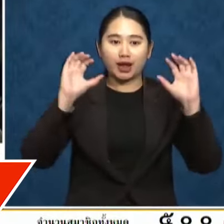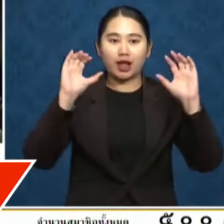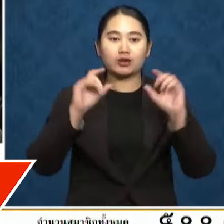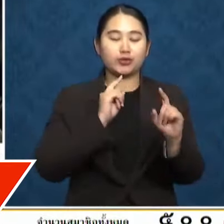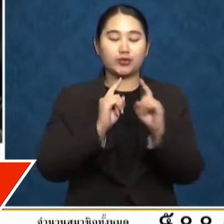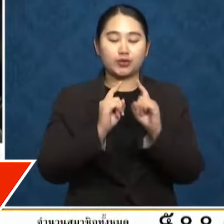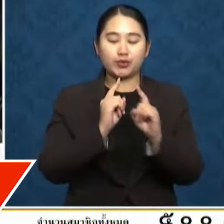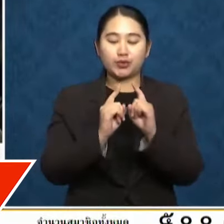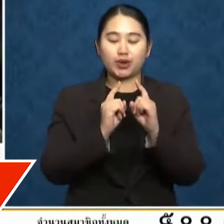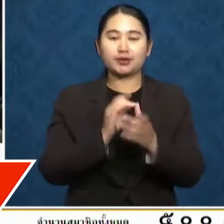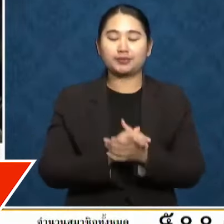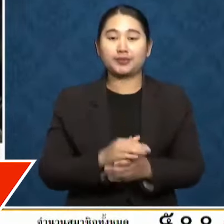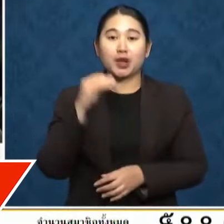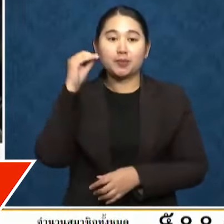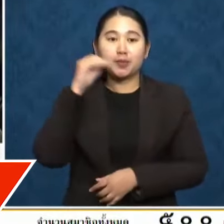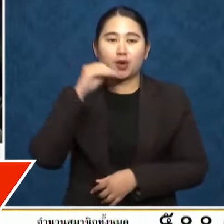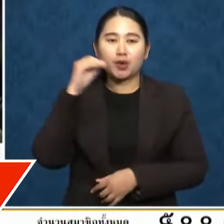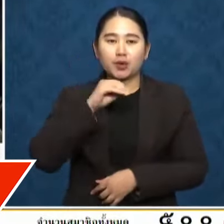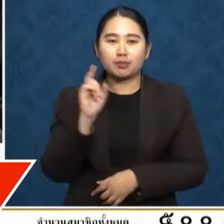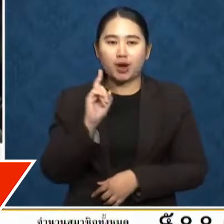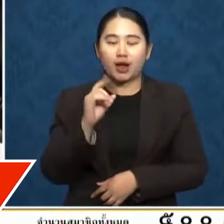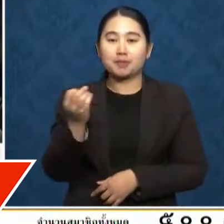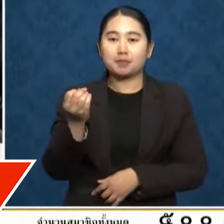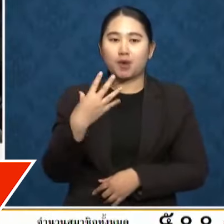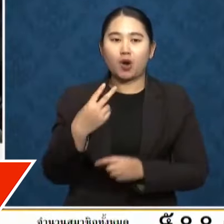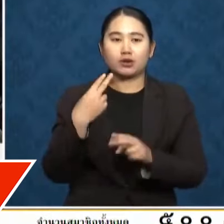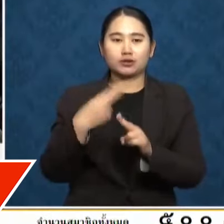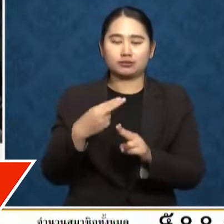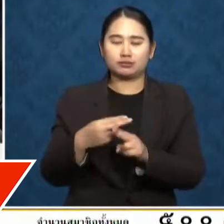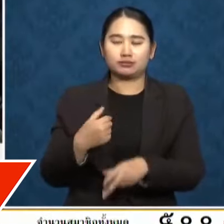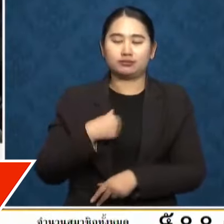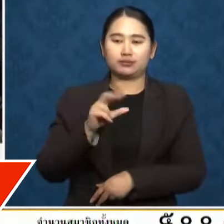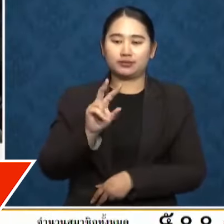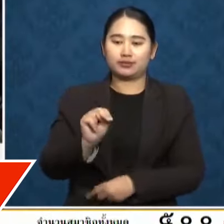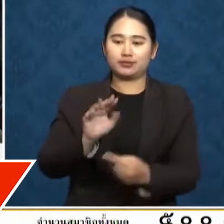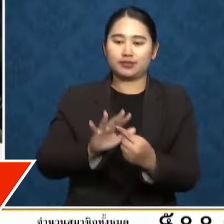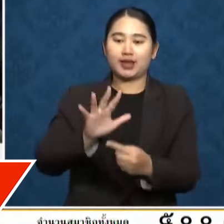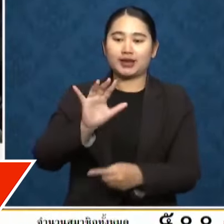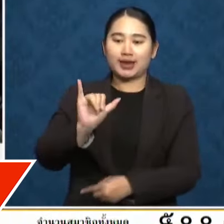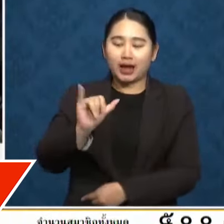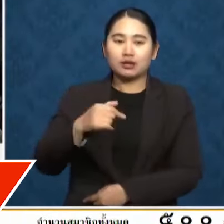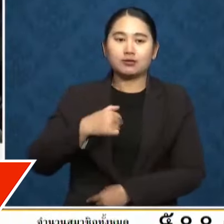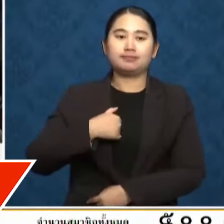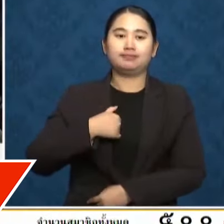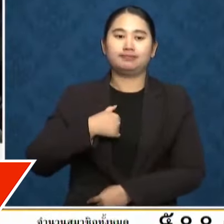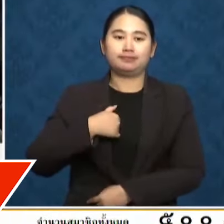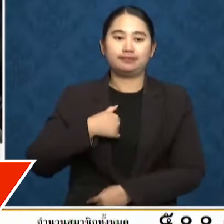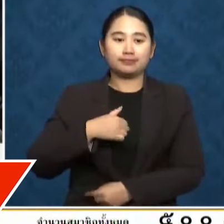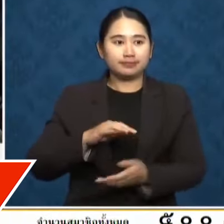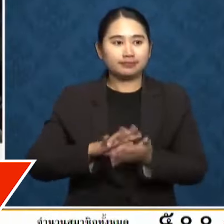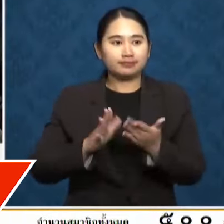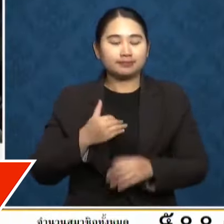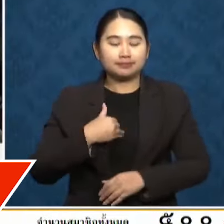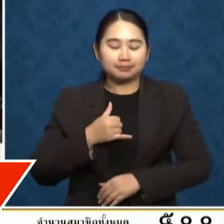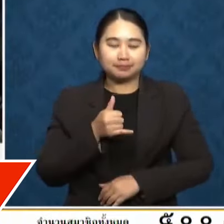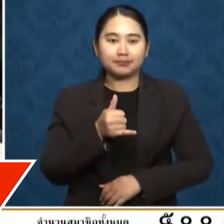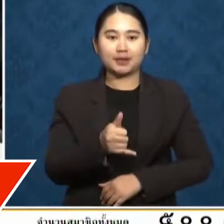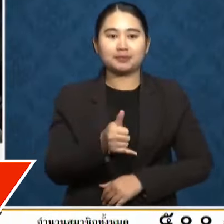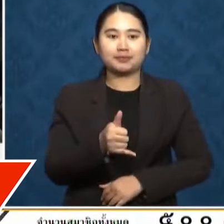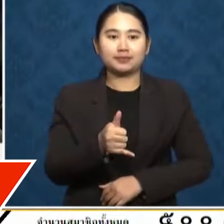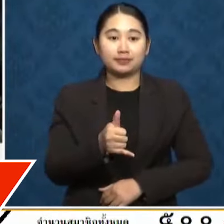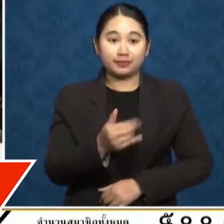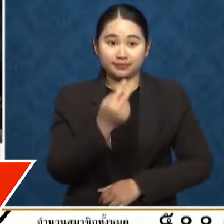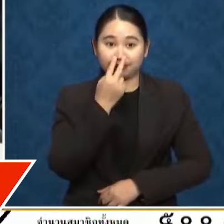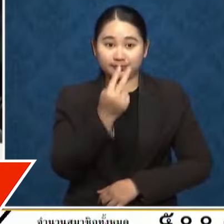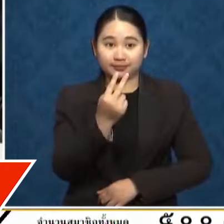ครั้งที่มีการเออ pastureพียกชื่อดิฉัว่านายปารมีและพอดิฉันออกไปแดงตั